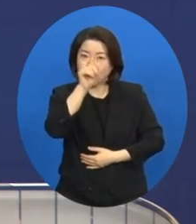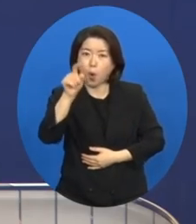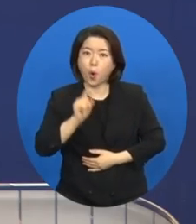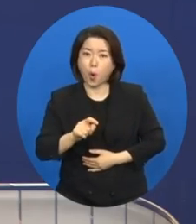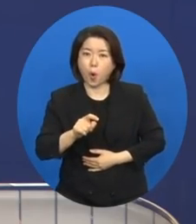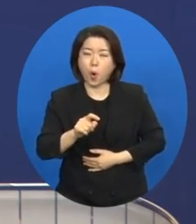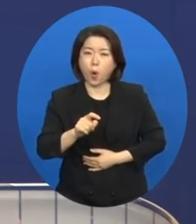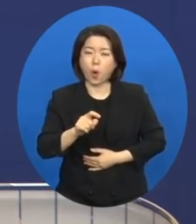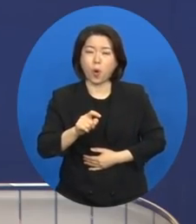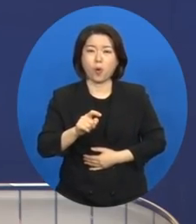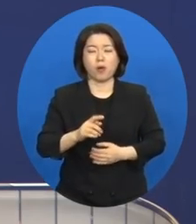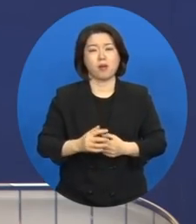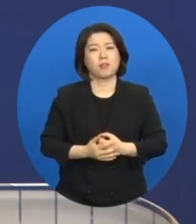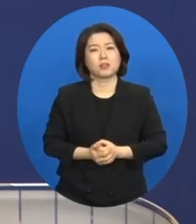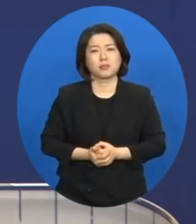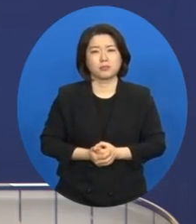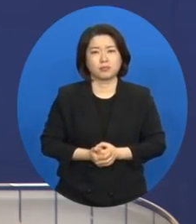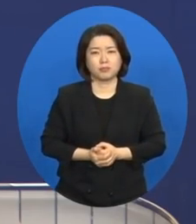질문이죠.